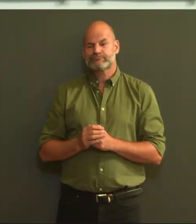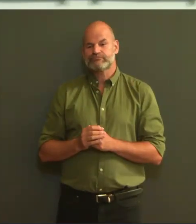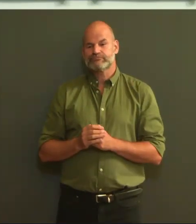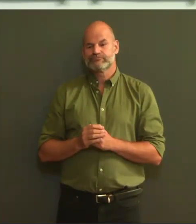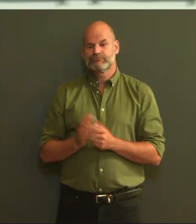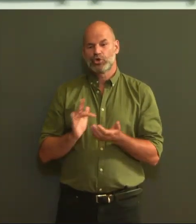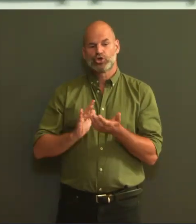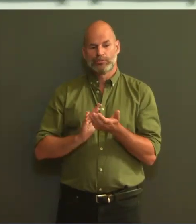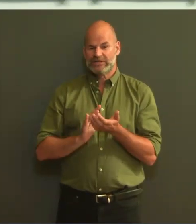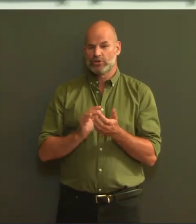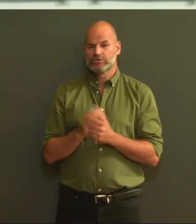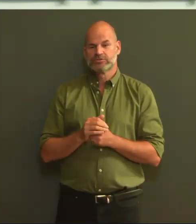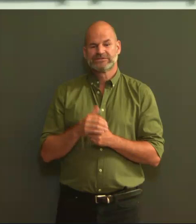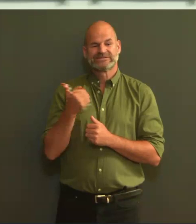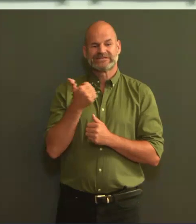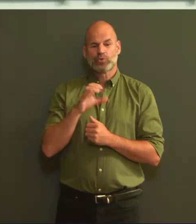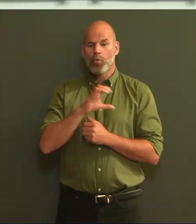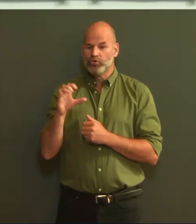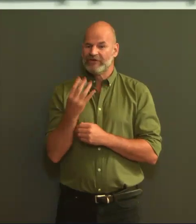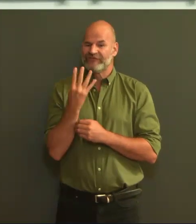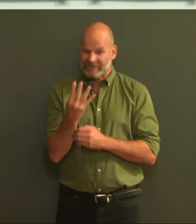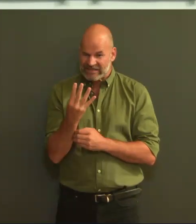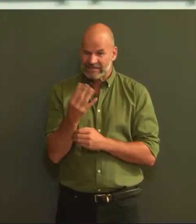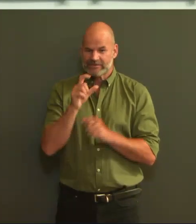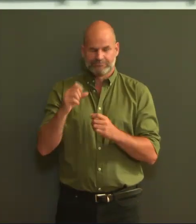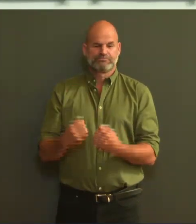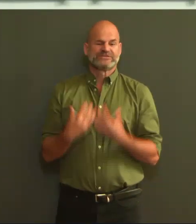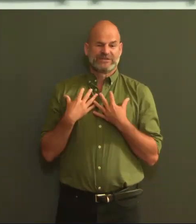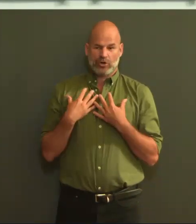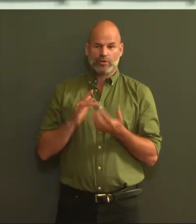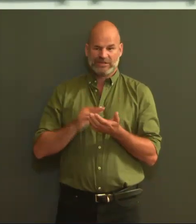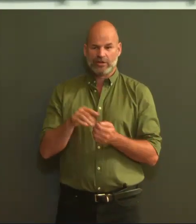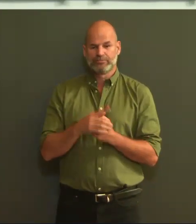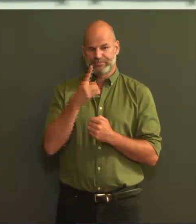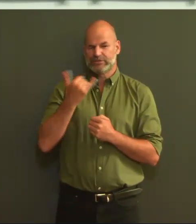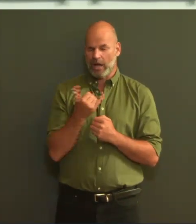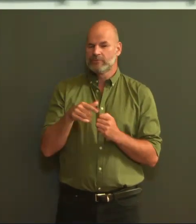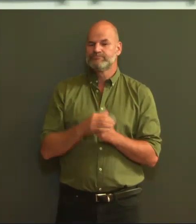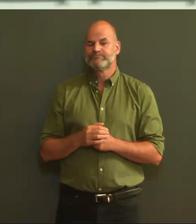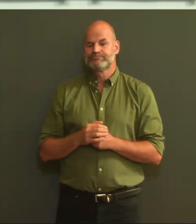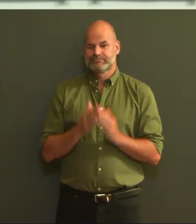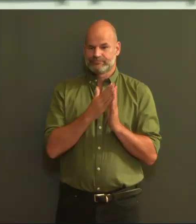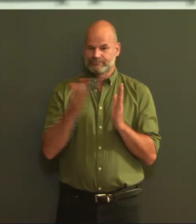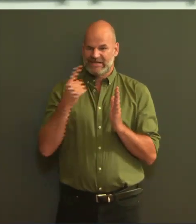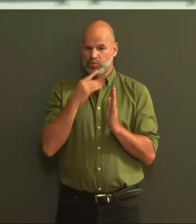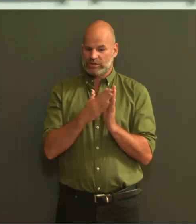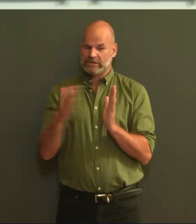geregistreerd in de voorbije 7 dagen. De week daarvoor waren dat er 538.